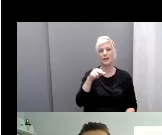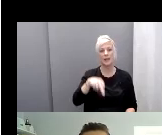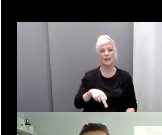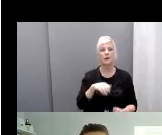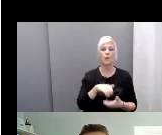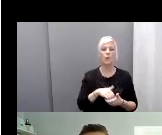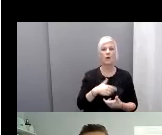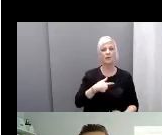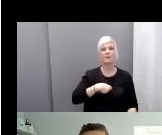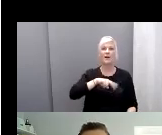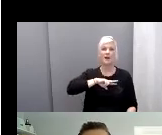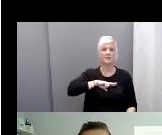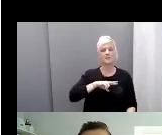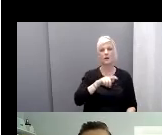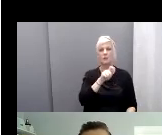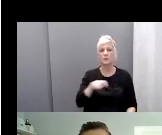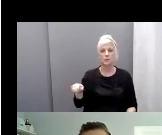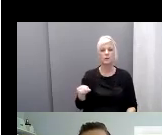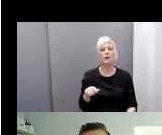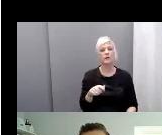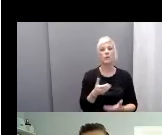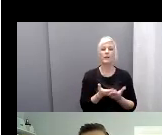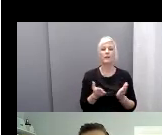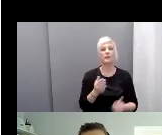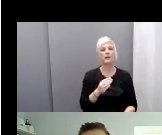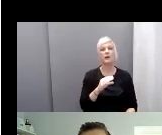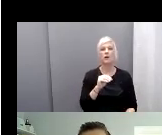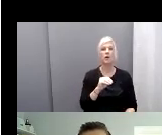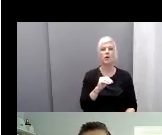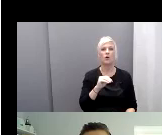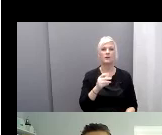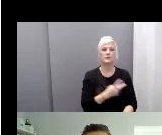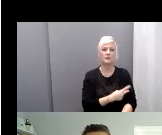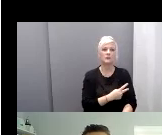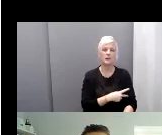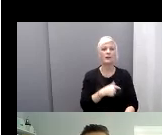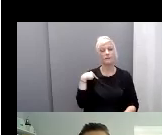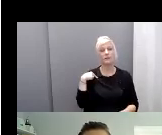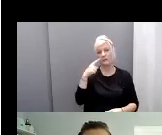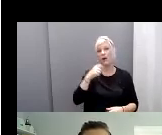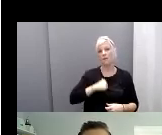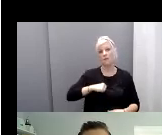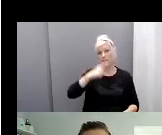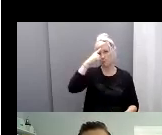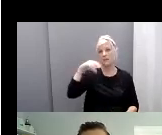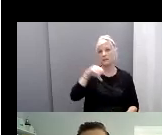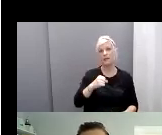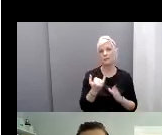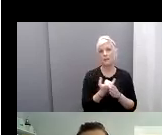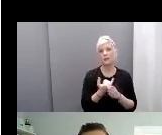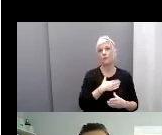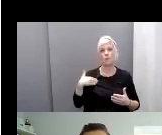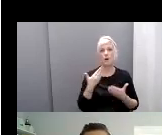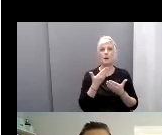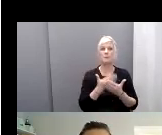samt intersexpersoner. Så de här begreppen kommer vi använda oss av i presentationen. Och som